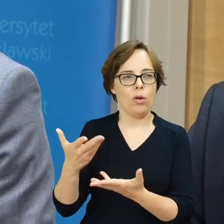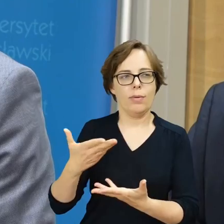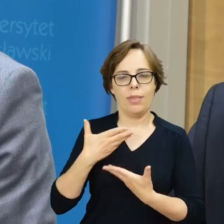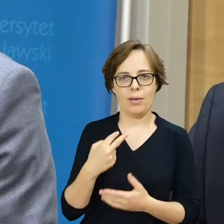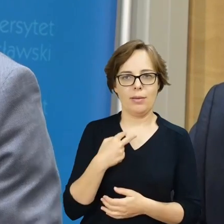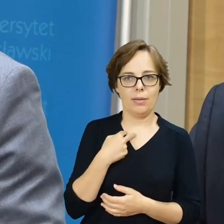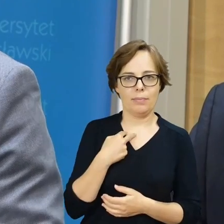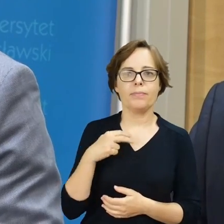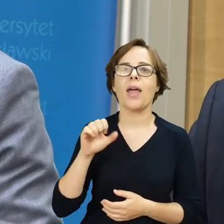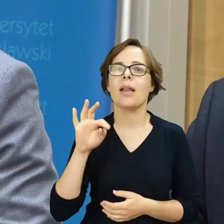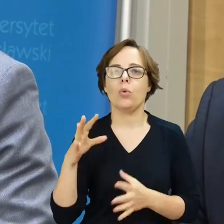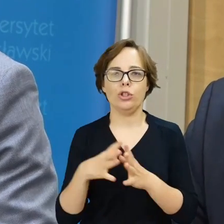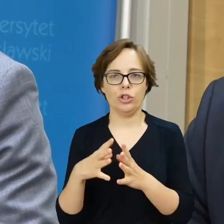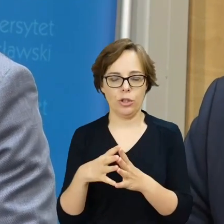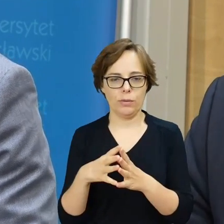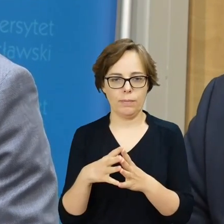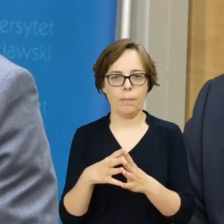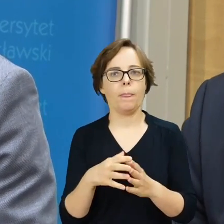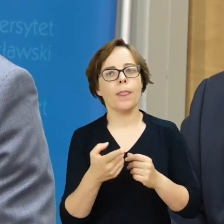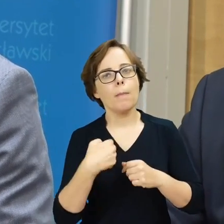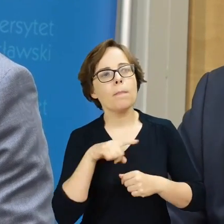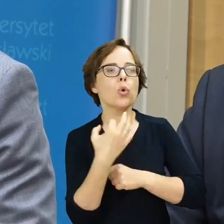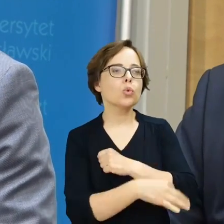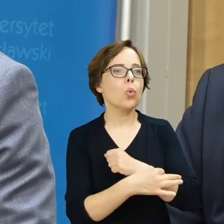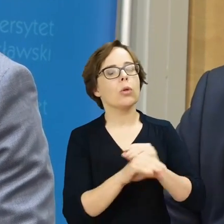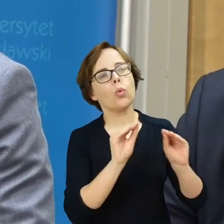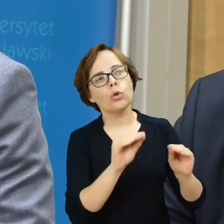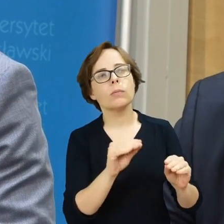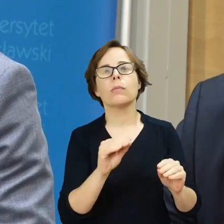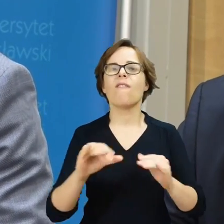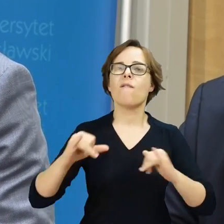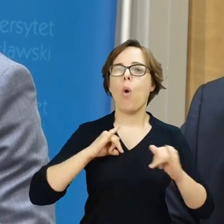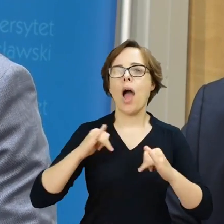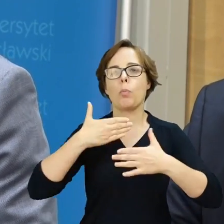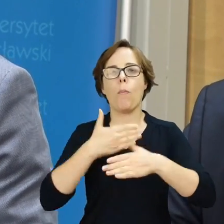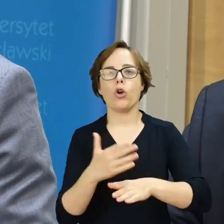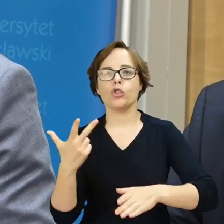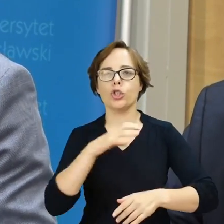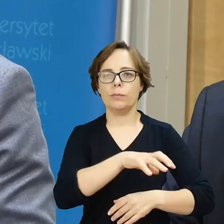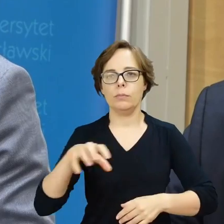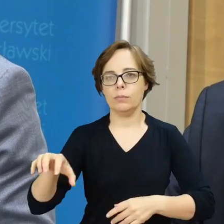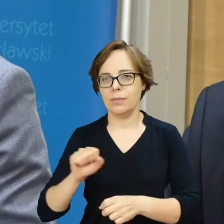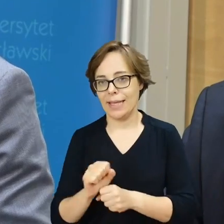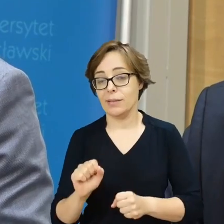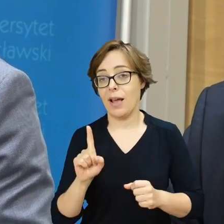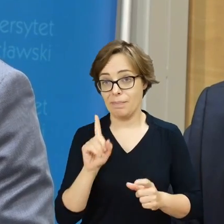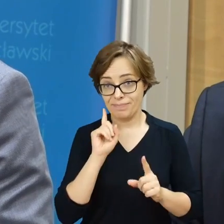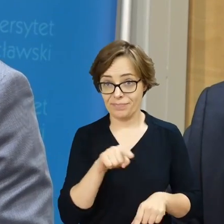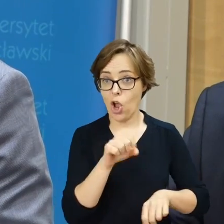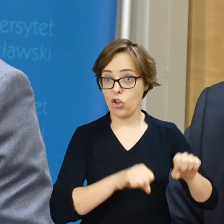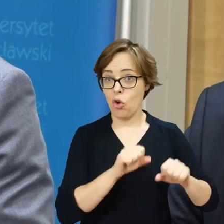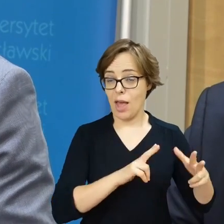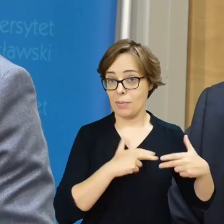10. Mówimy, studentów uczymy, prawda, zasada trójpodziału władzy. Tutaj sąd administracyjny w oparciu o ten